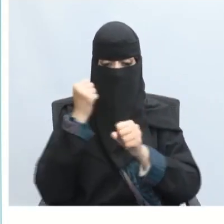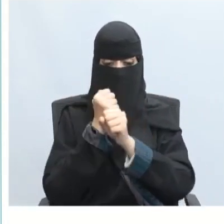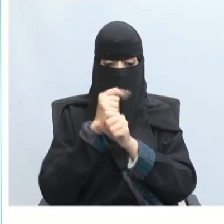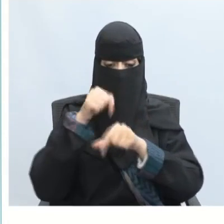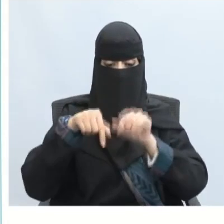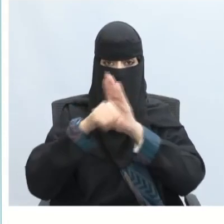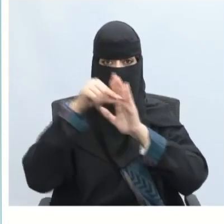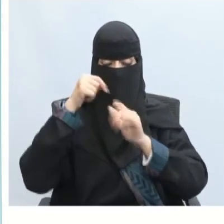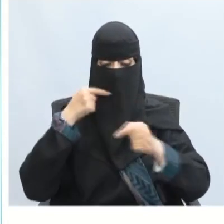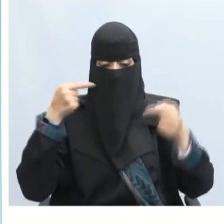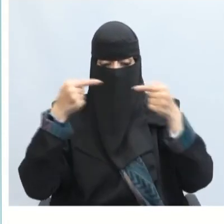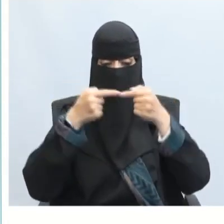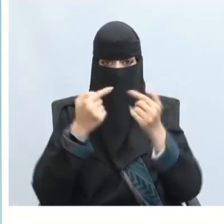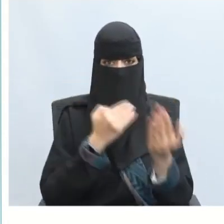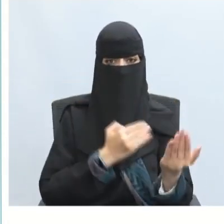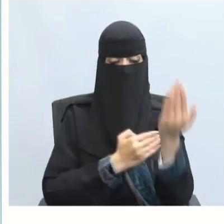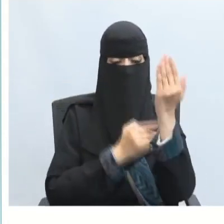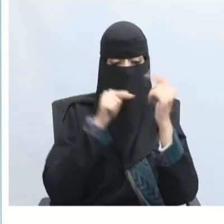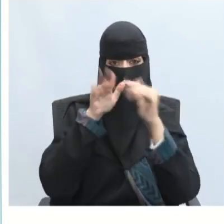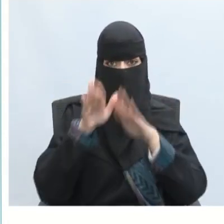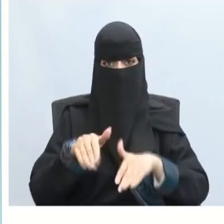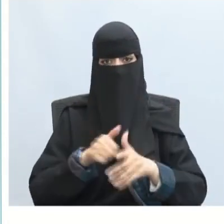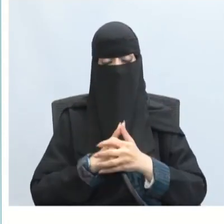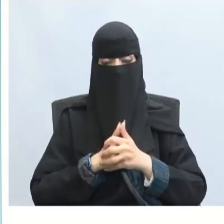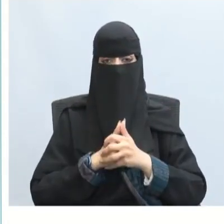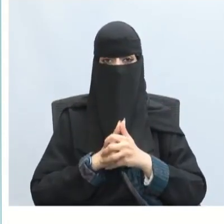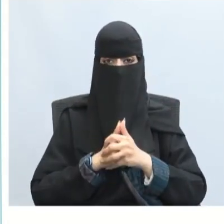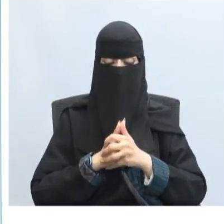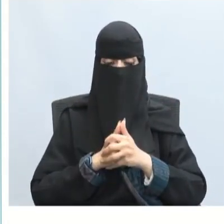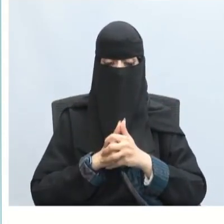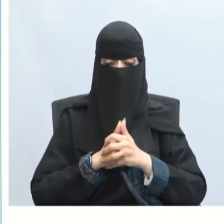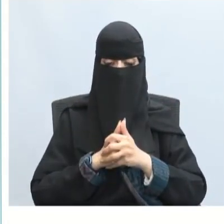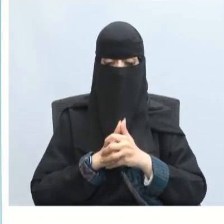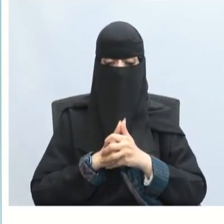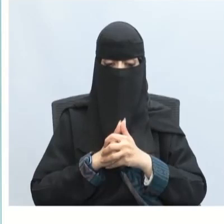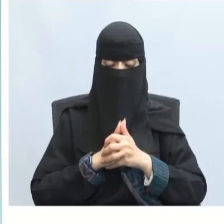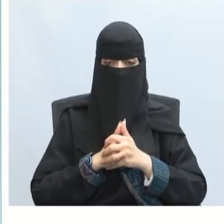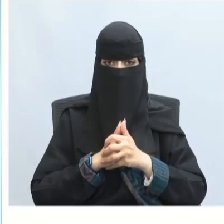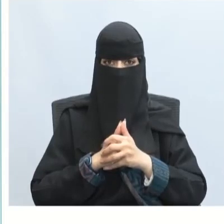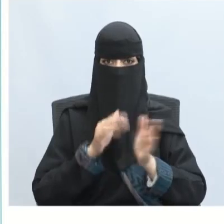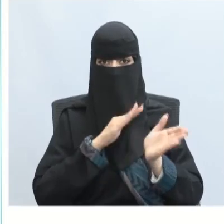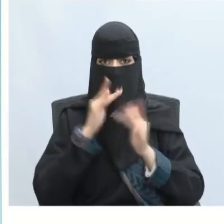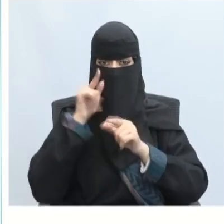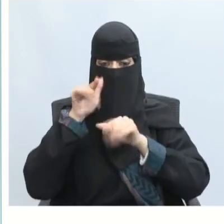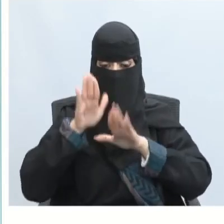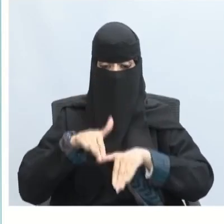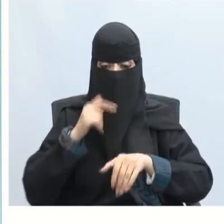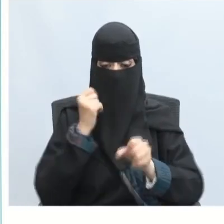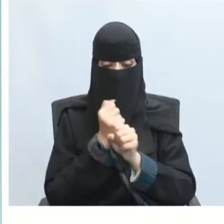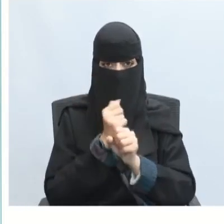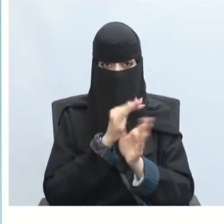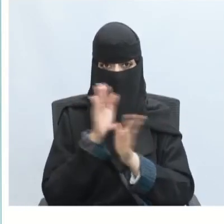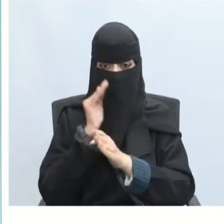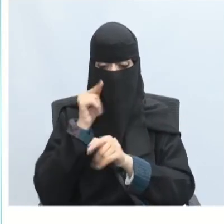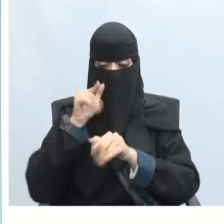تفصيليه تتضمن مواد تفصيليه تطبق في الموضوع الذي صدرت بشانه وفي اثناء